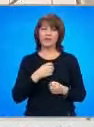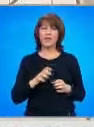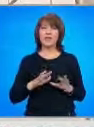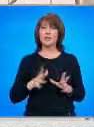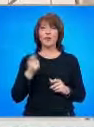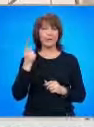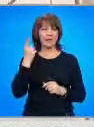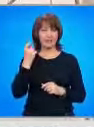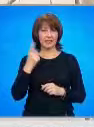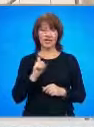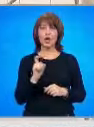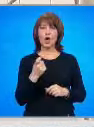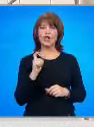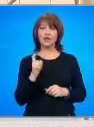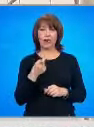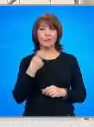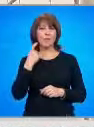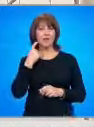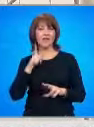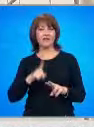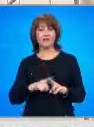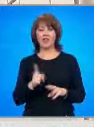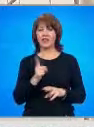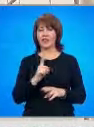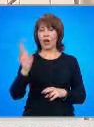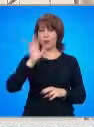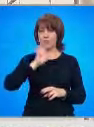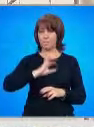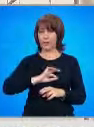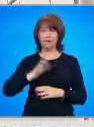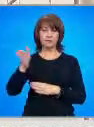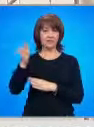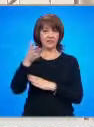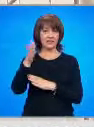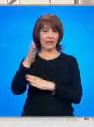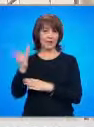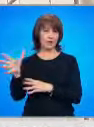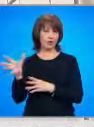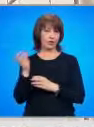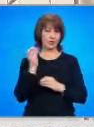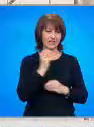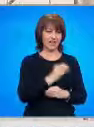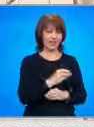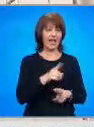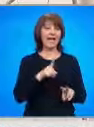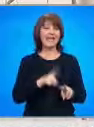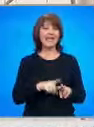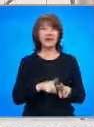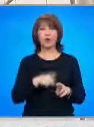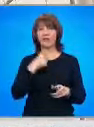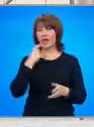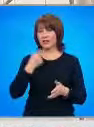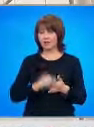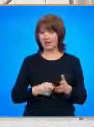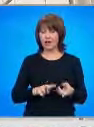столичния общински съвет Георги Георгиев, Борислав Иванов не е успял да свали украинското знаме от фасадата на общината. Иванов обаче